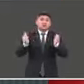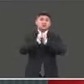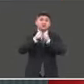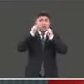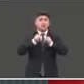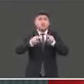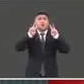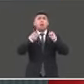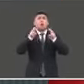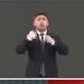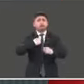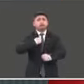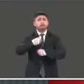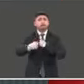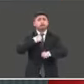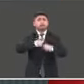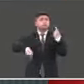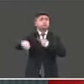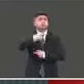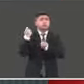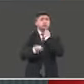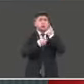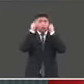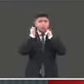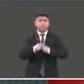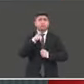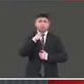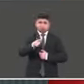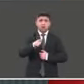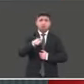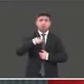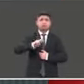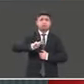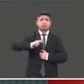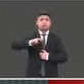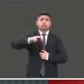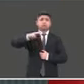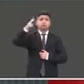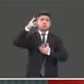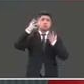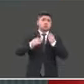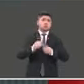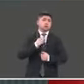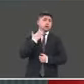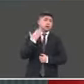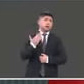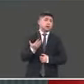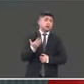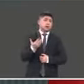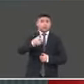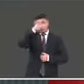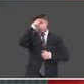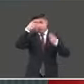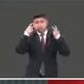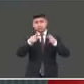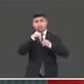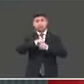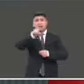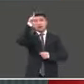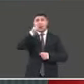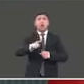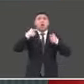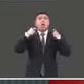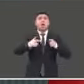hususlardaki gayretlerimiz de bu konuda belirli bir mesafe kat etmiştik ülkemizin ilk yerli